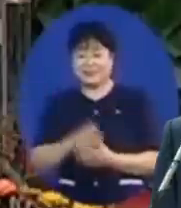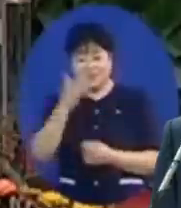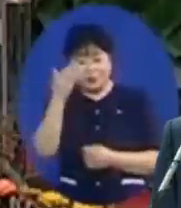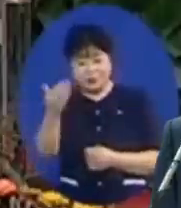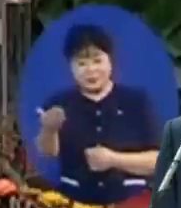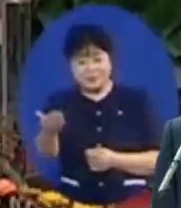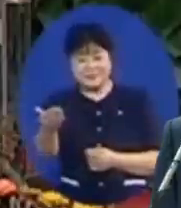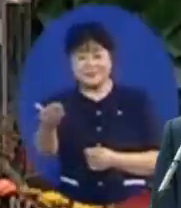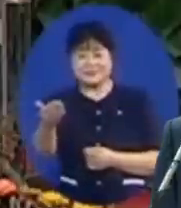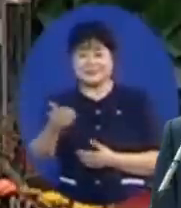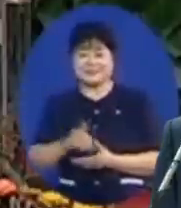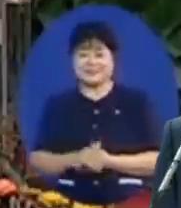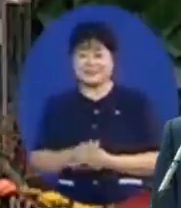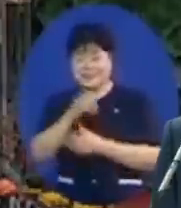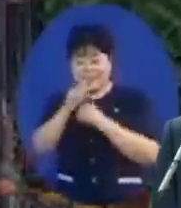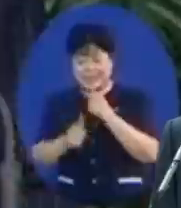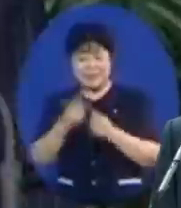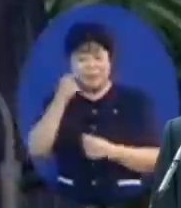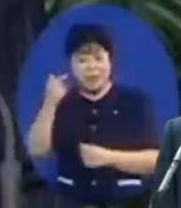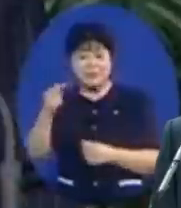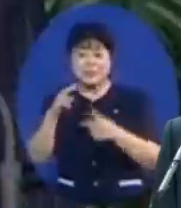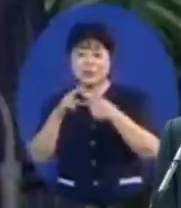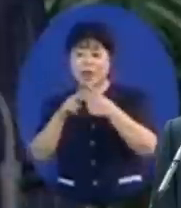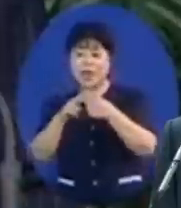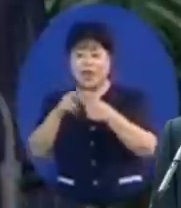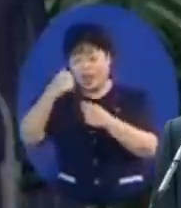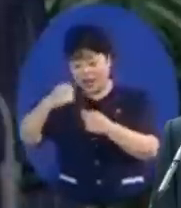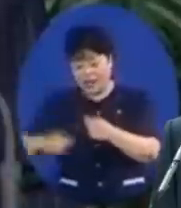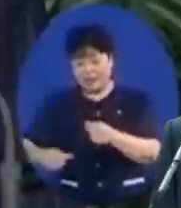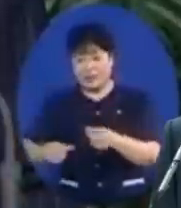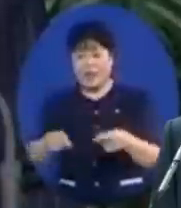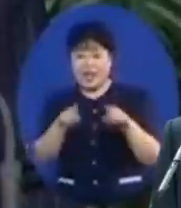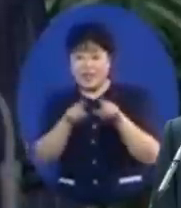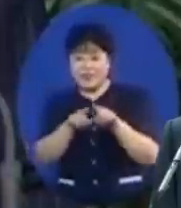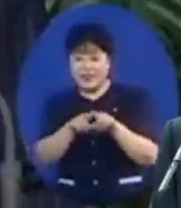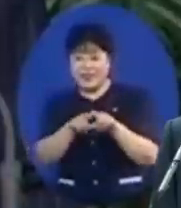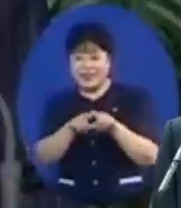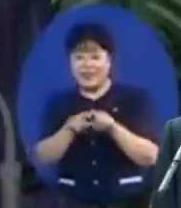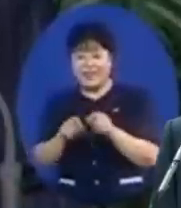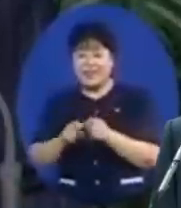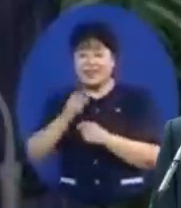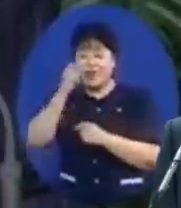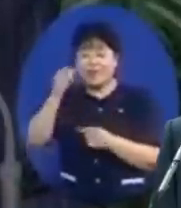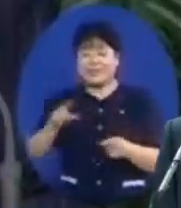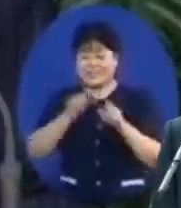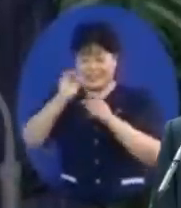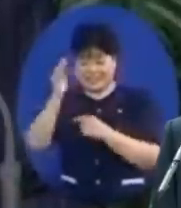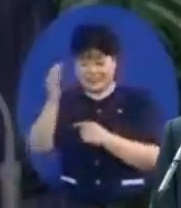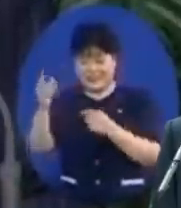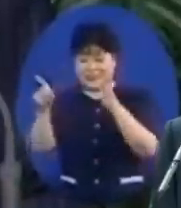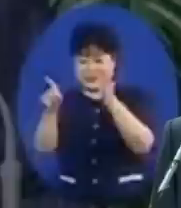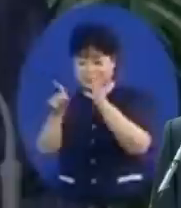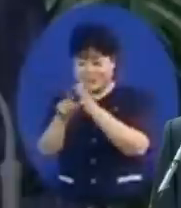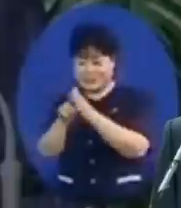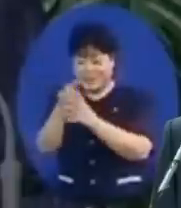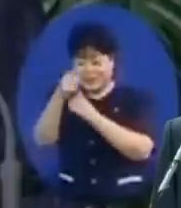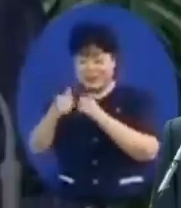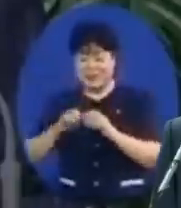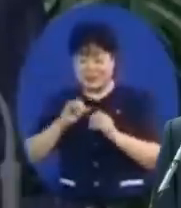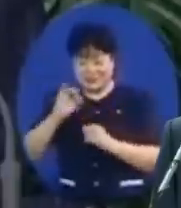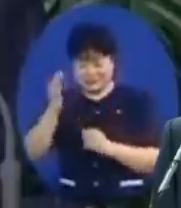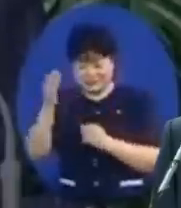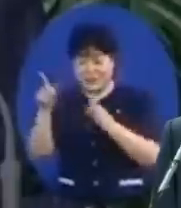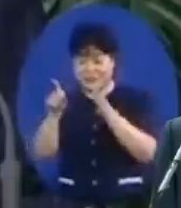여러분은 하나님 아버지와 그 아들과 함께 영원히 사는 하나님의 백성이